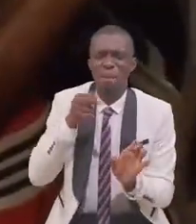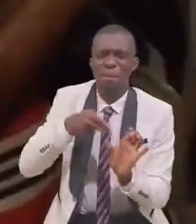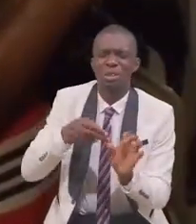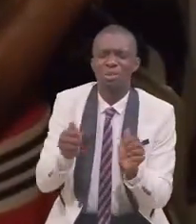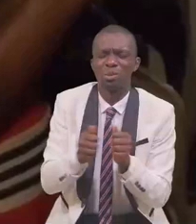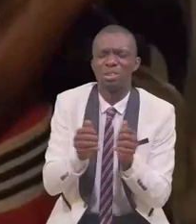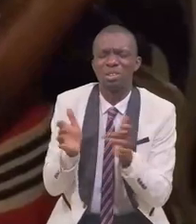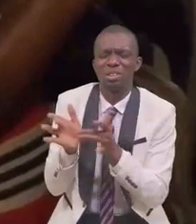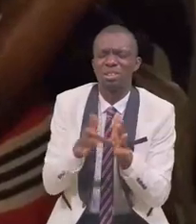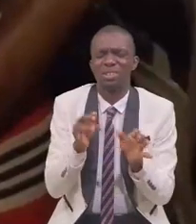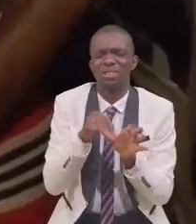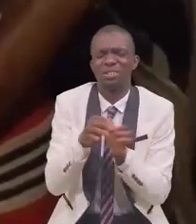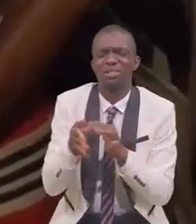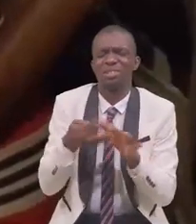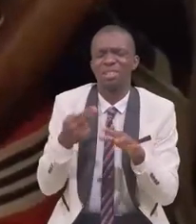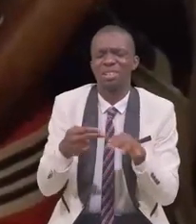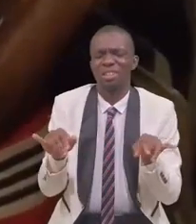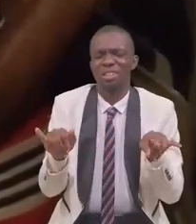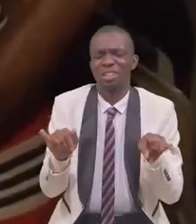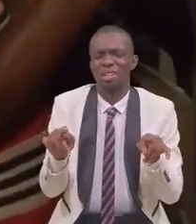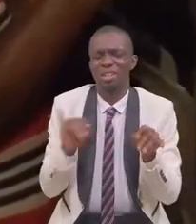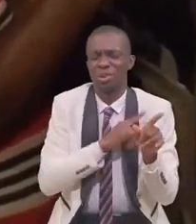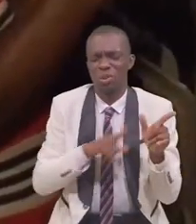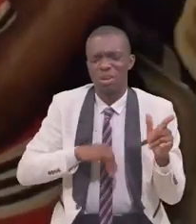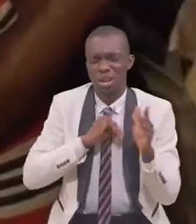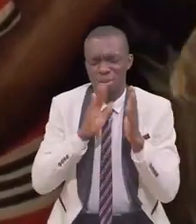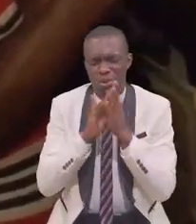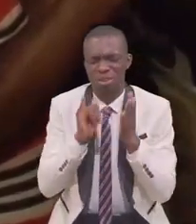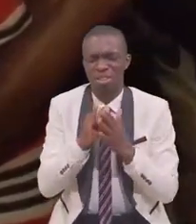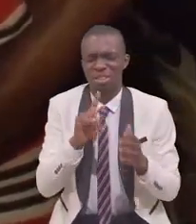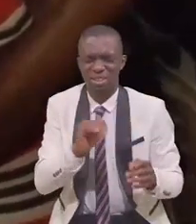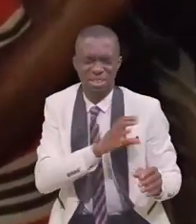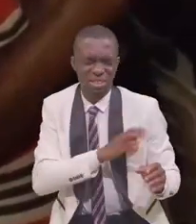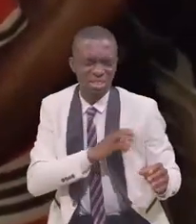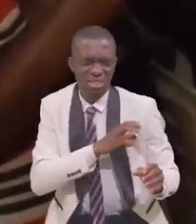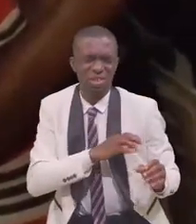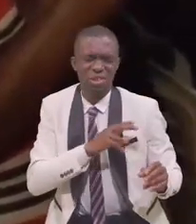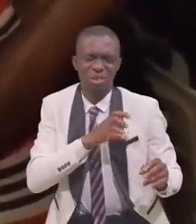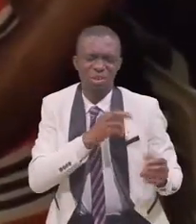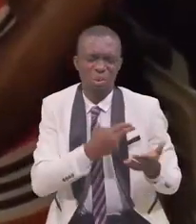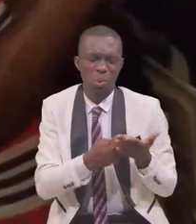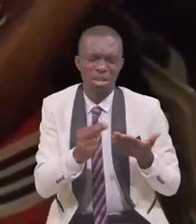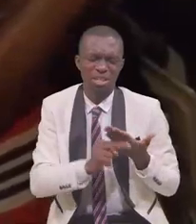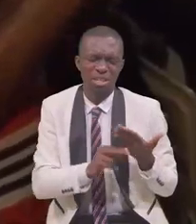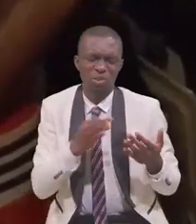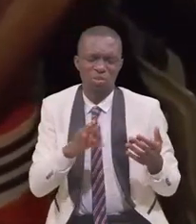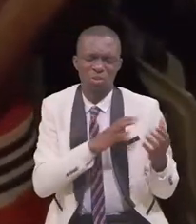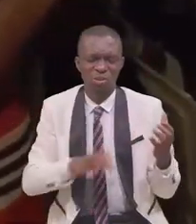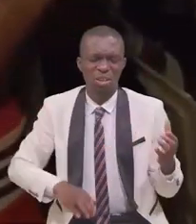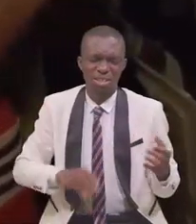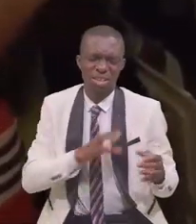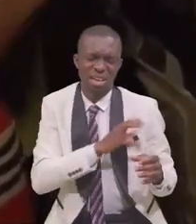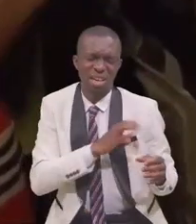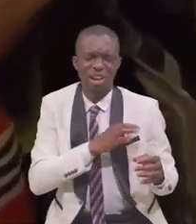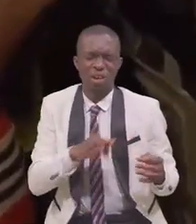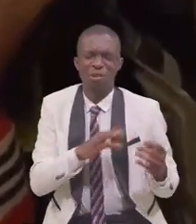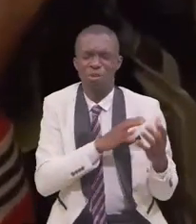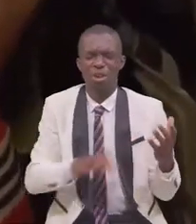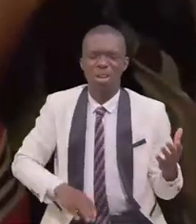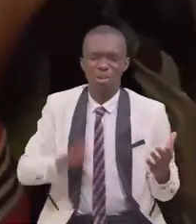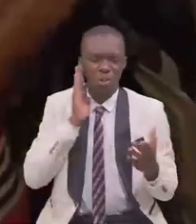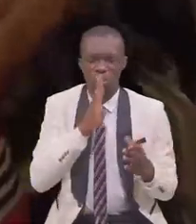de Christ, la nature de Christ, l'attitude de Christ, la sainteté, la justice de Christ, soit dans la vie de tout le monde au